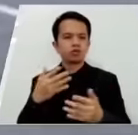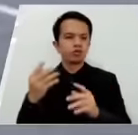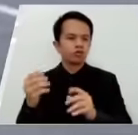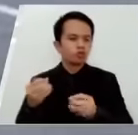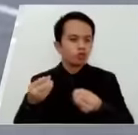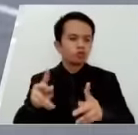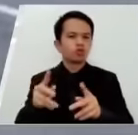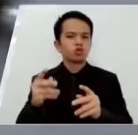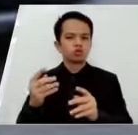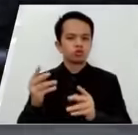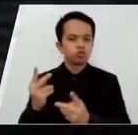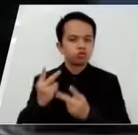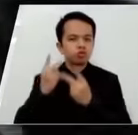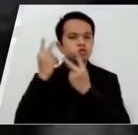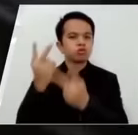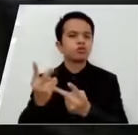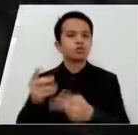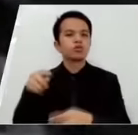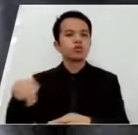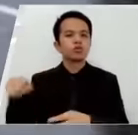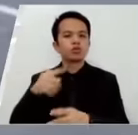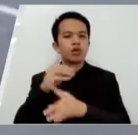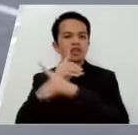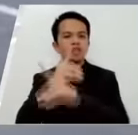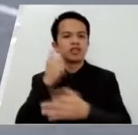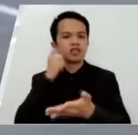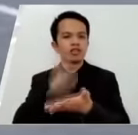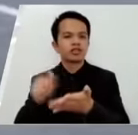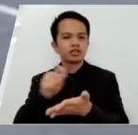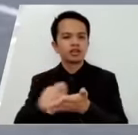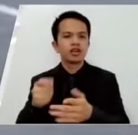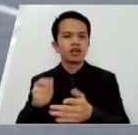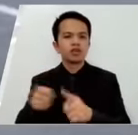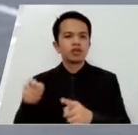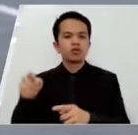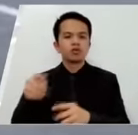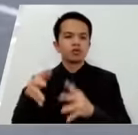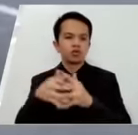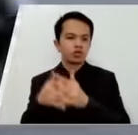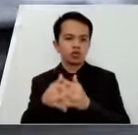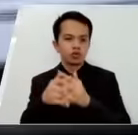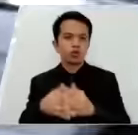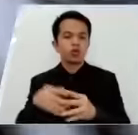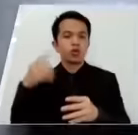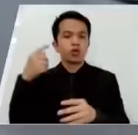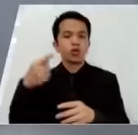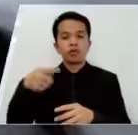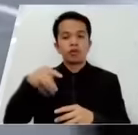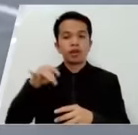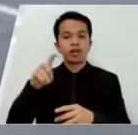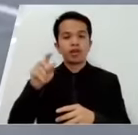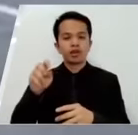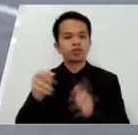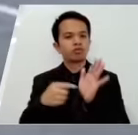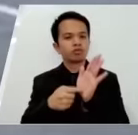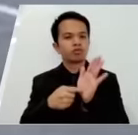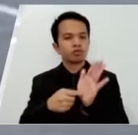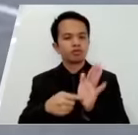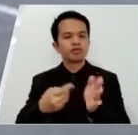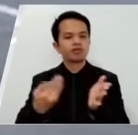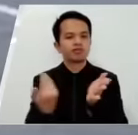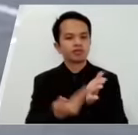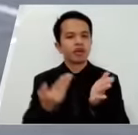Pangulo ang Defense Secretary ng Bansang Amerika sa Pentagon. Pagpapakita o patunay na